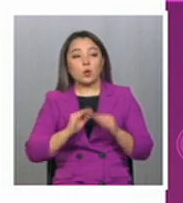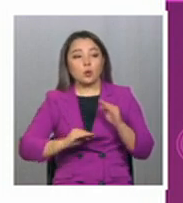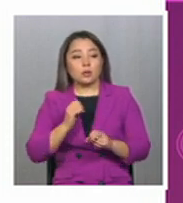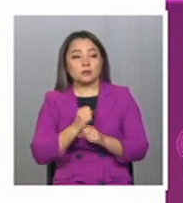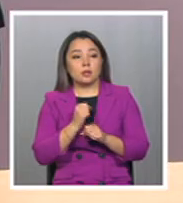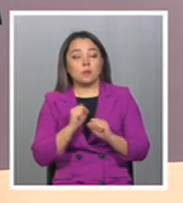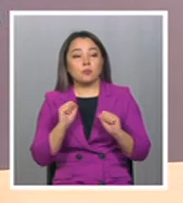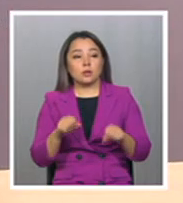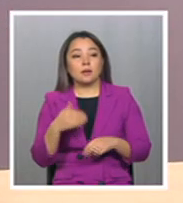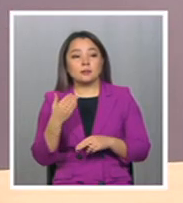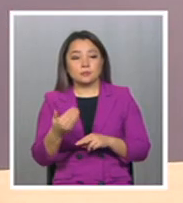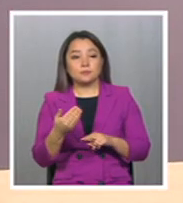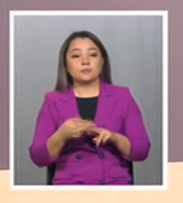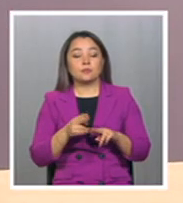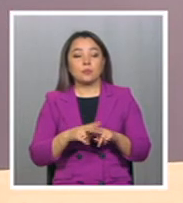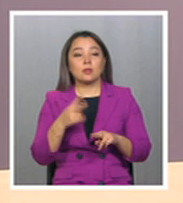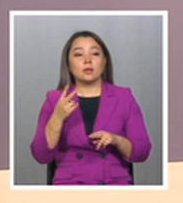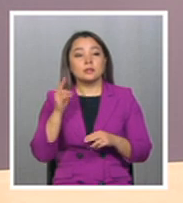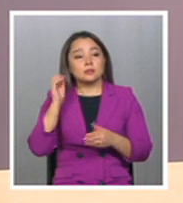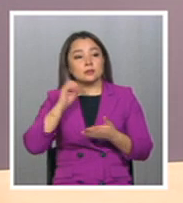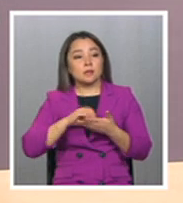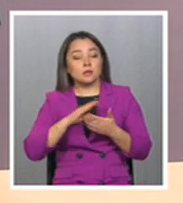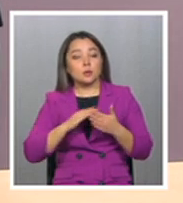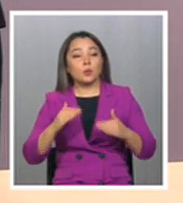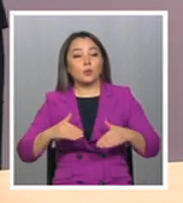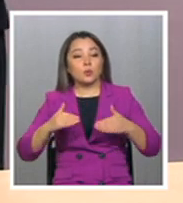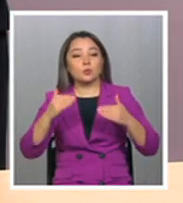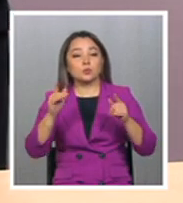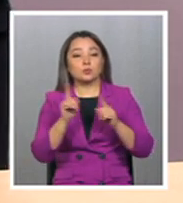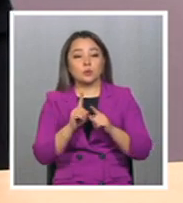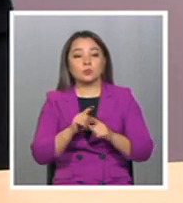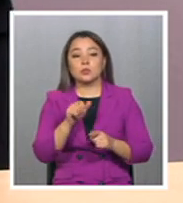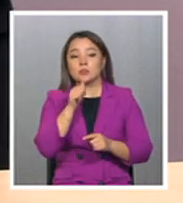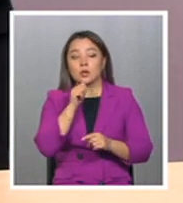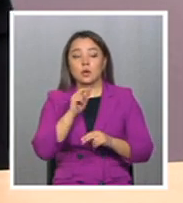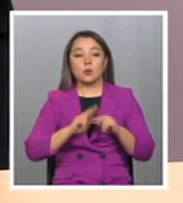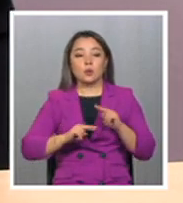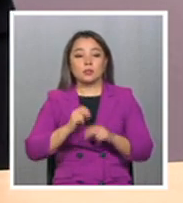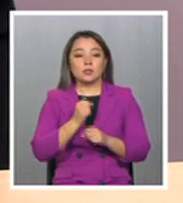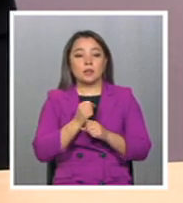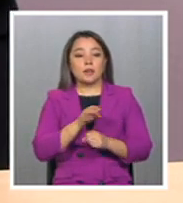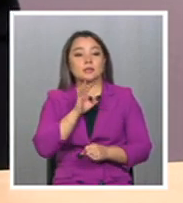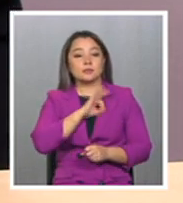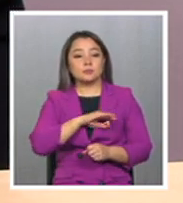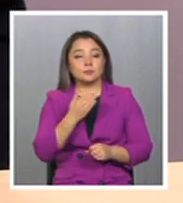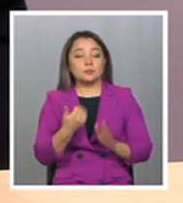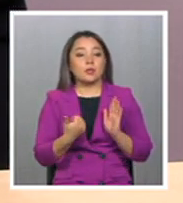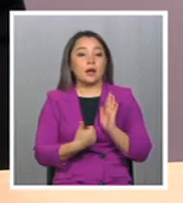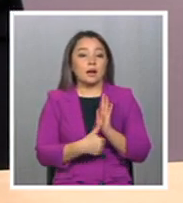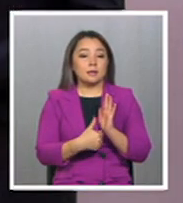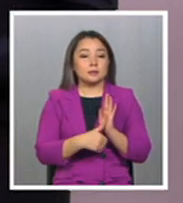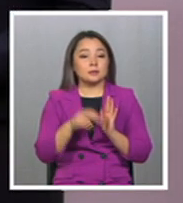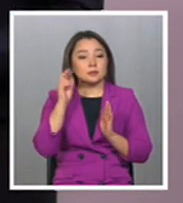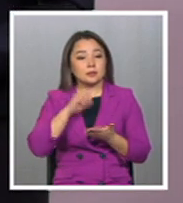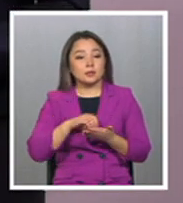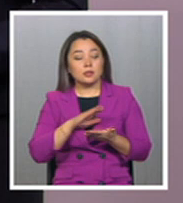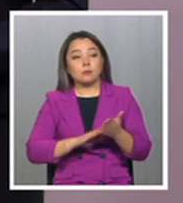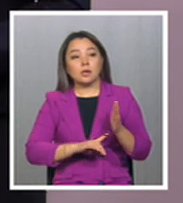болады. Сандарды өсу ретімен құрастырған тиімді. Алдымен 6 цифрынан